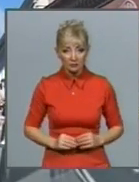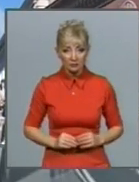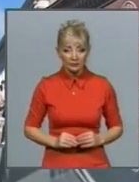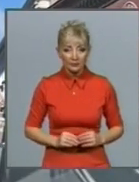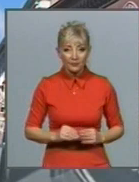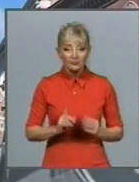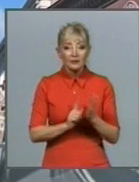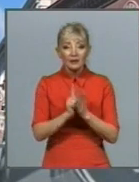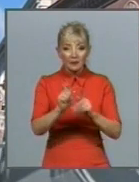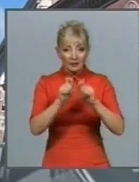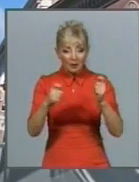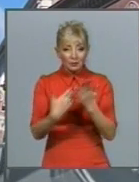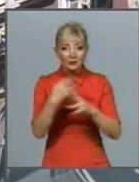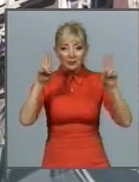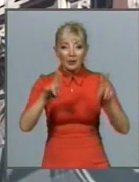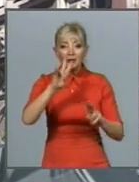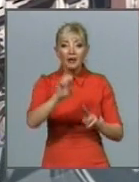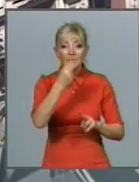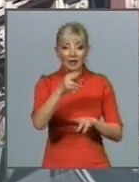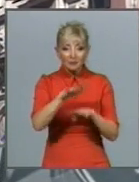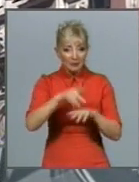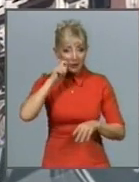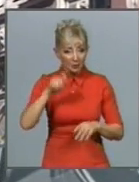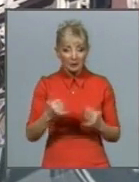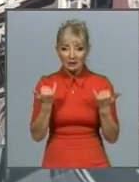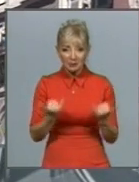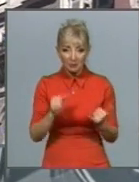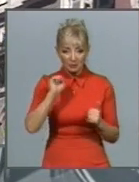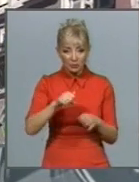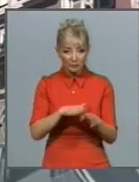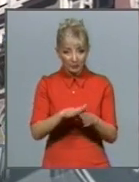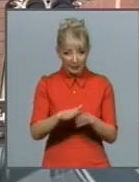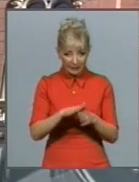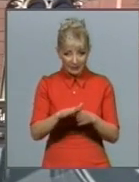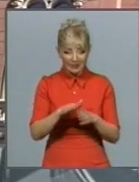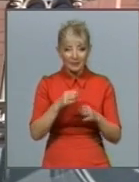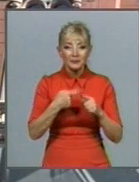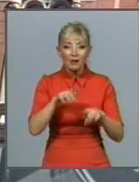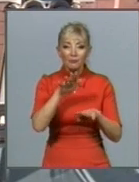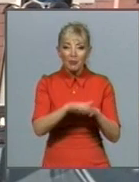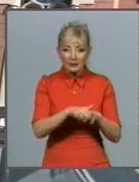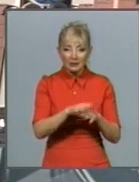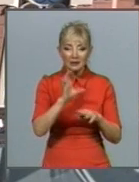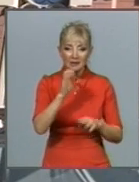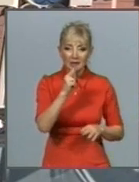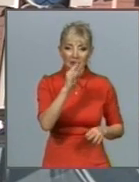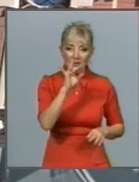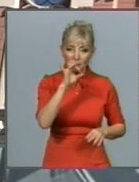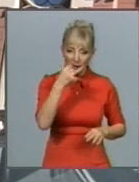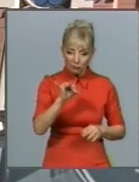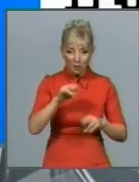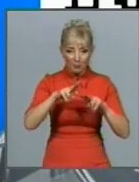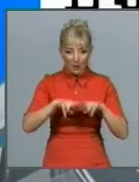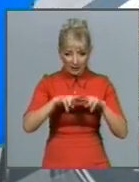Набули чинності нові правила Національного банку України. Відтепер можна здійснювати касові операції в банках з наданням цифрового паспорту в